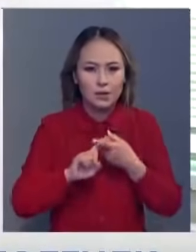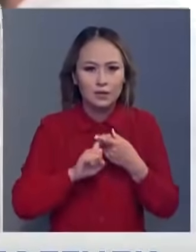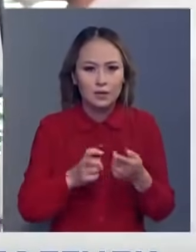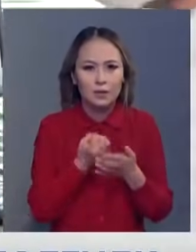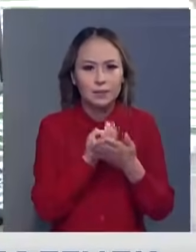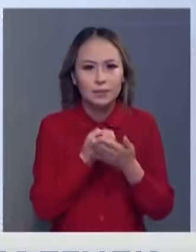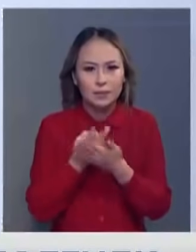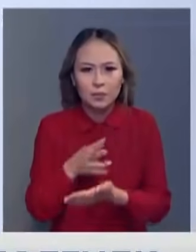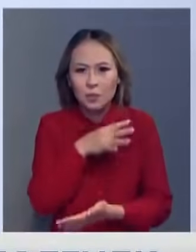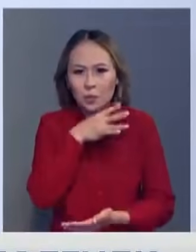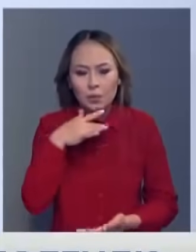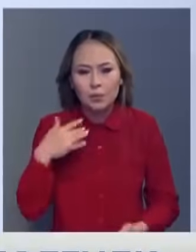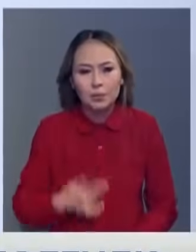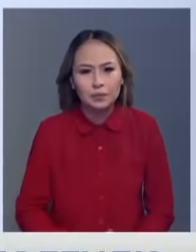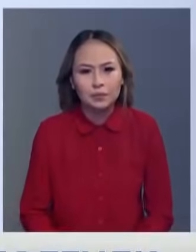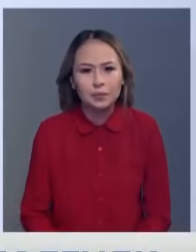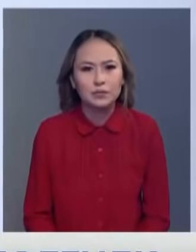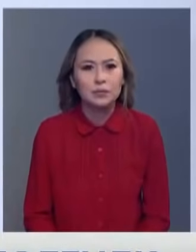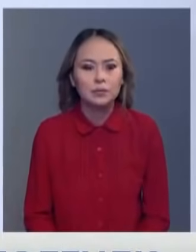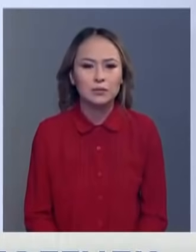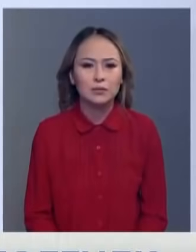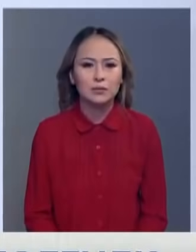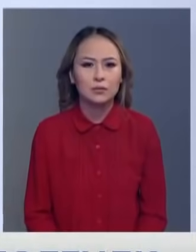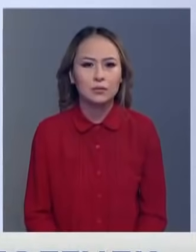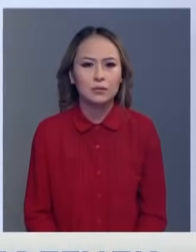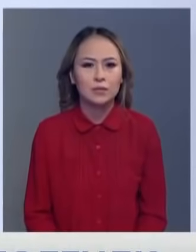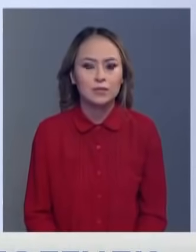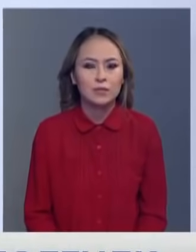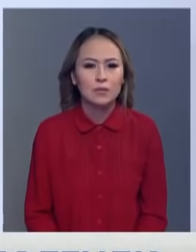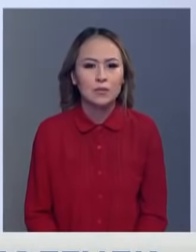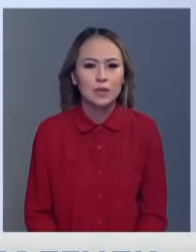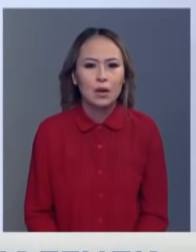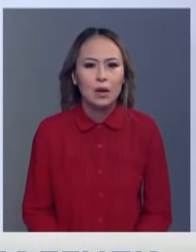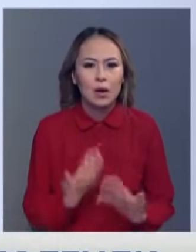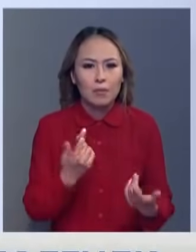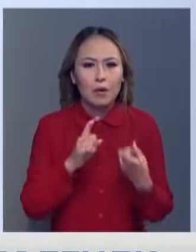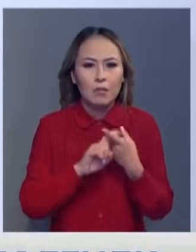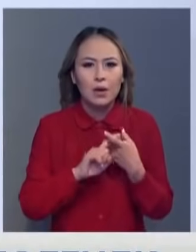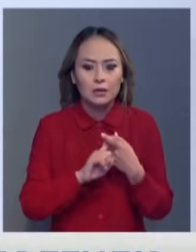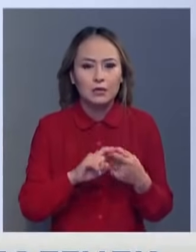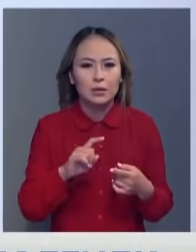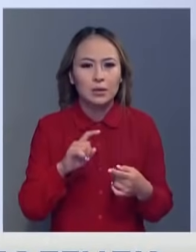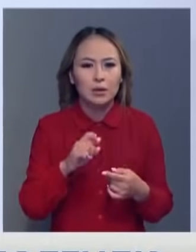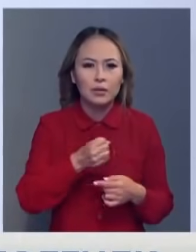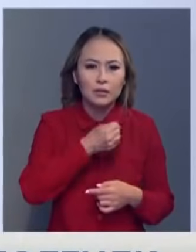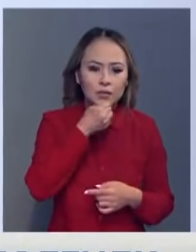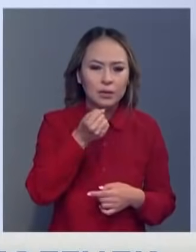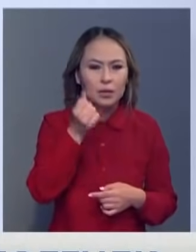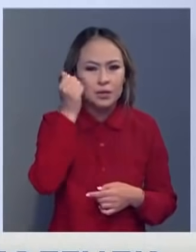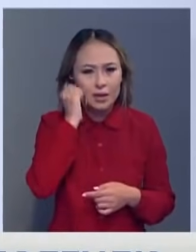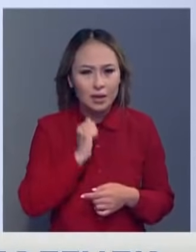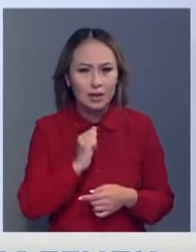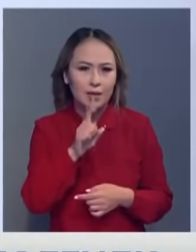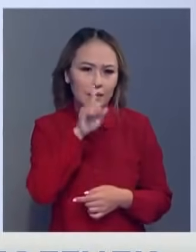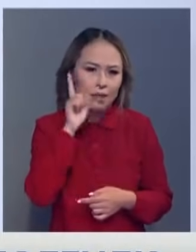төсекке таңылып жатыр. Особенность этого коронавируса является то, что он Бұл вирус жасталғамайды, жасты да кәріні де жалмап жатыр.